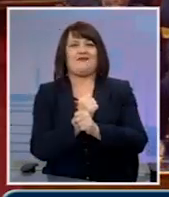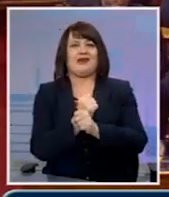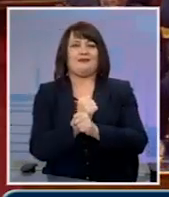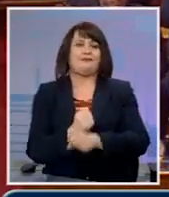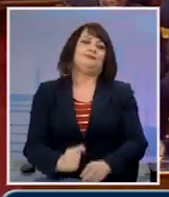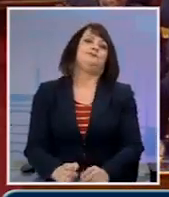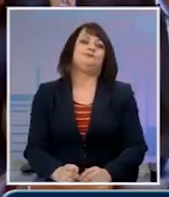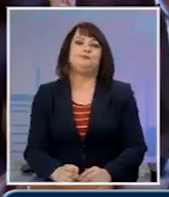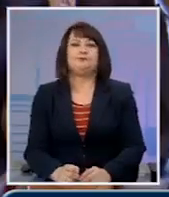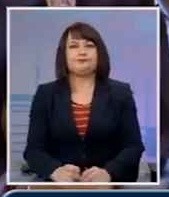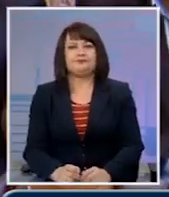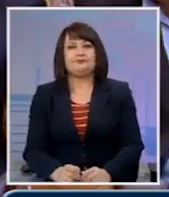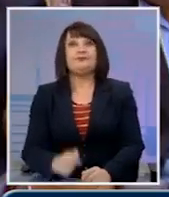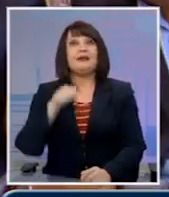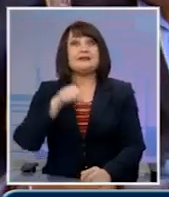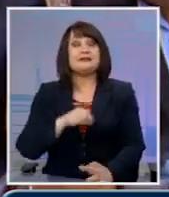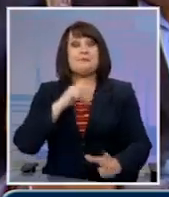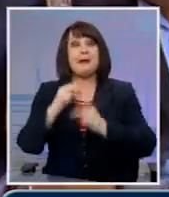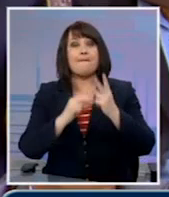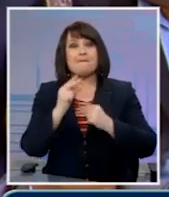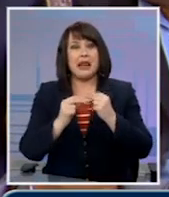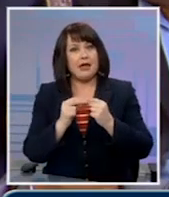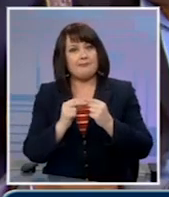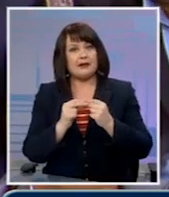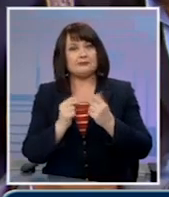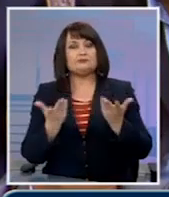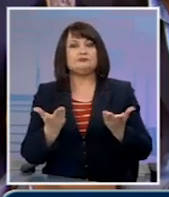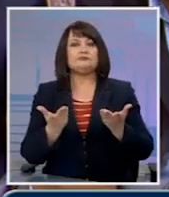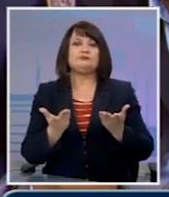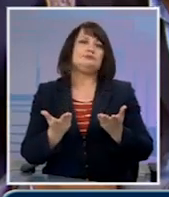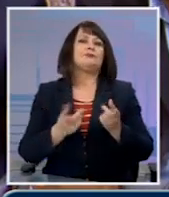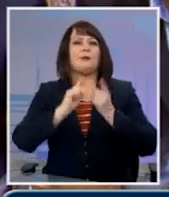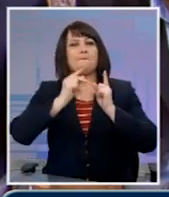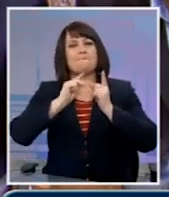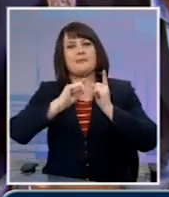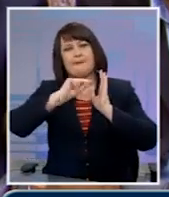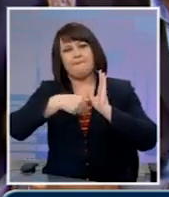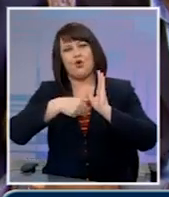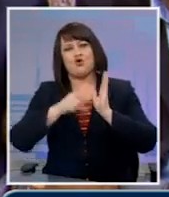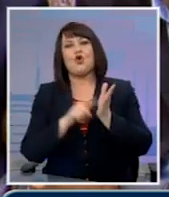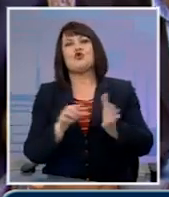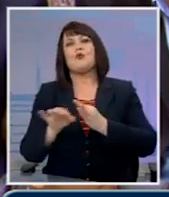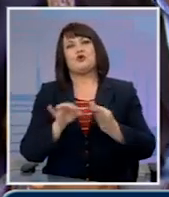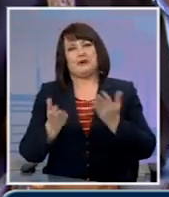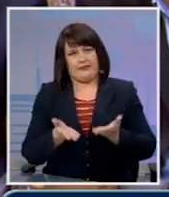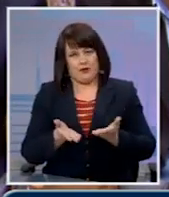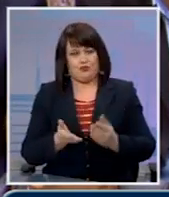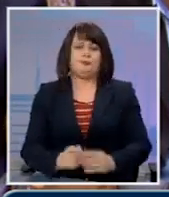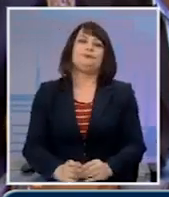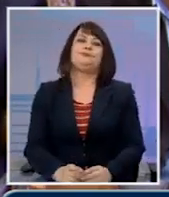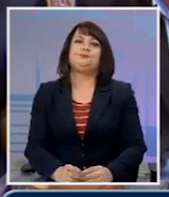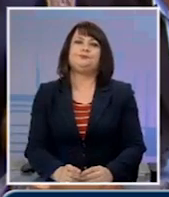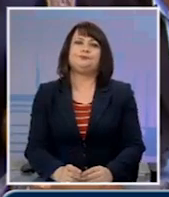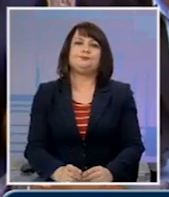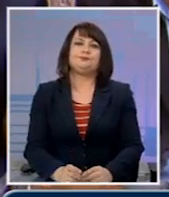κύπρου μιλάμε σήμερα για ένα μνημονιακό νομοσχέδιο